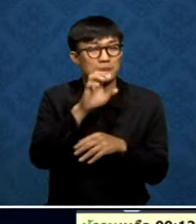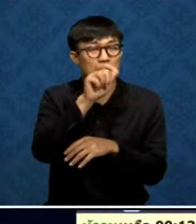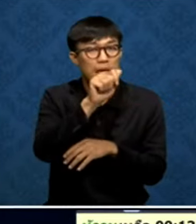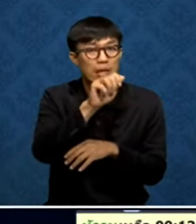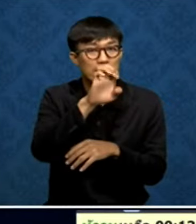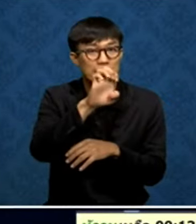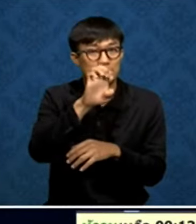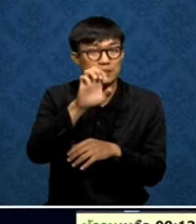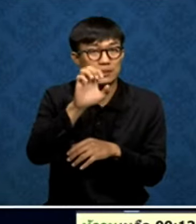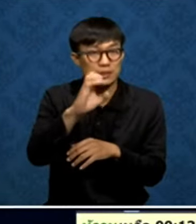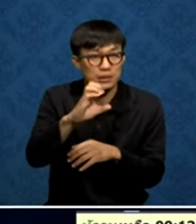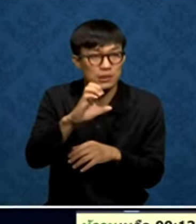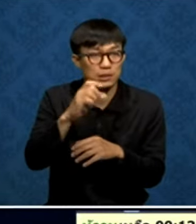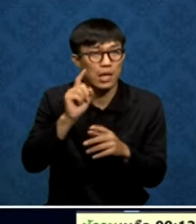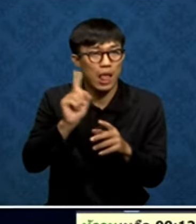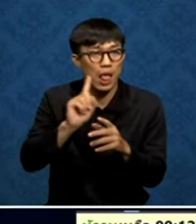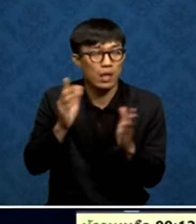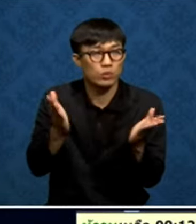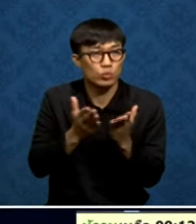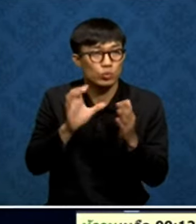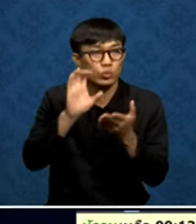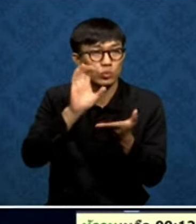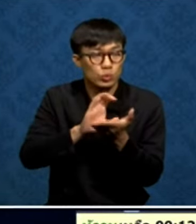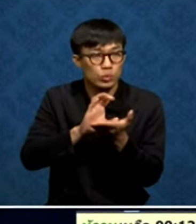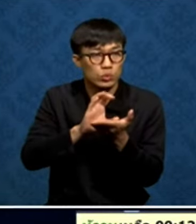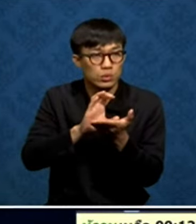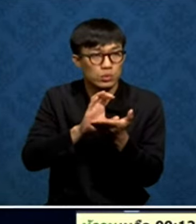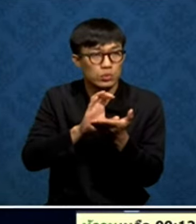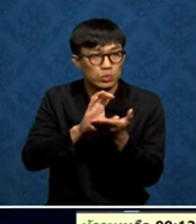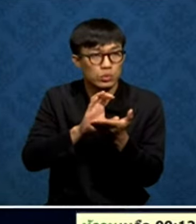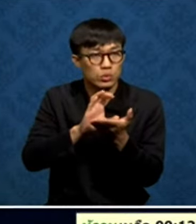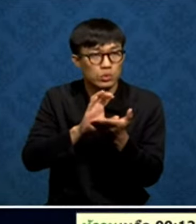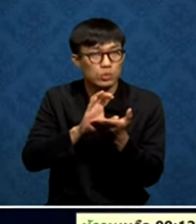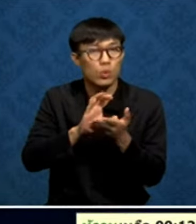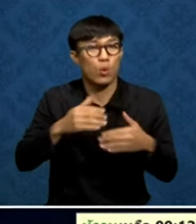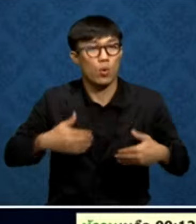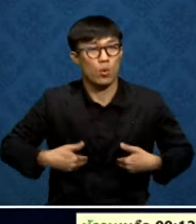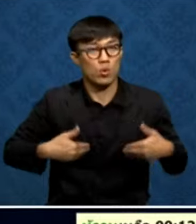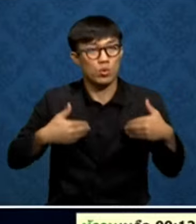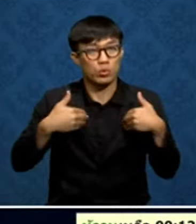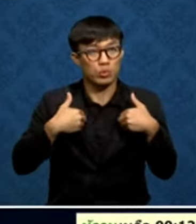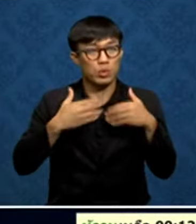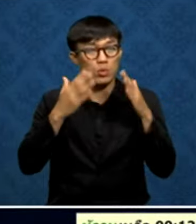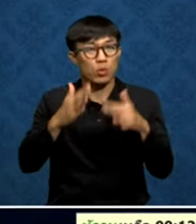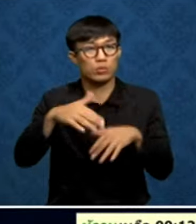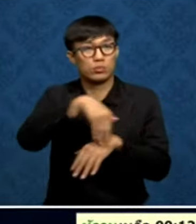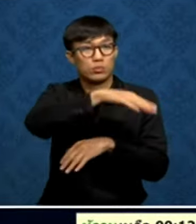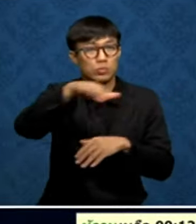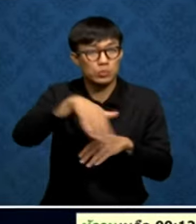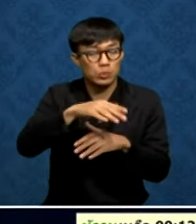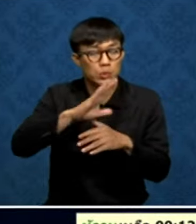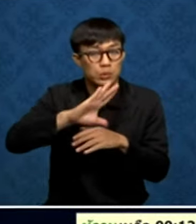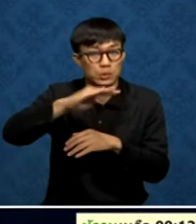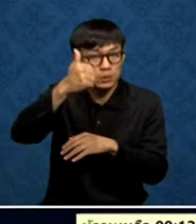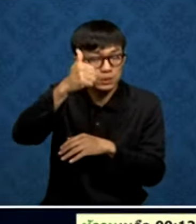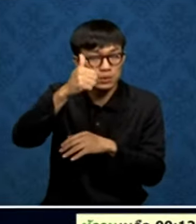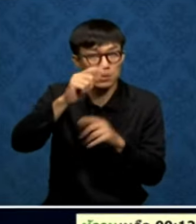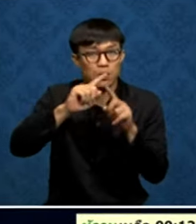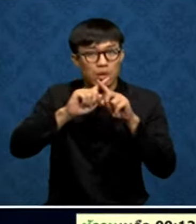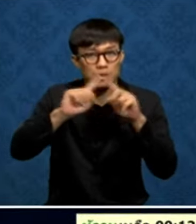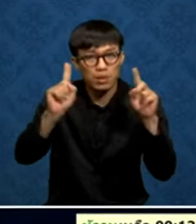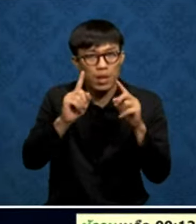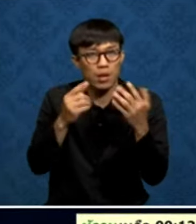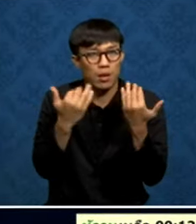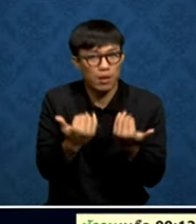าของทุนครับซึ่งก็น่าจะเป็นเรื่องดีนะครับถ้าทำให้คุณภาพชีวิตต่างๆของคนในพื้นที่เนี่ยดีขึ้นแต่สิ่งที่เกิดขึ้น